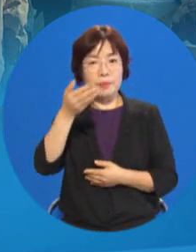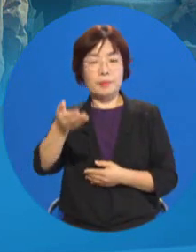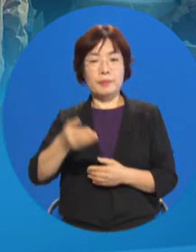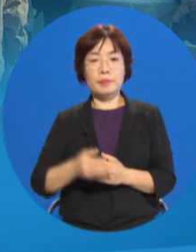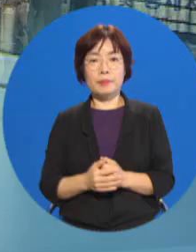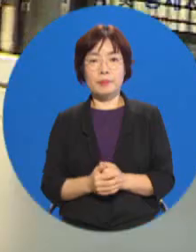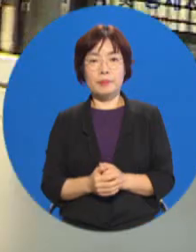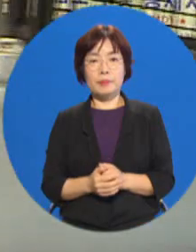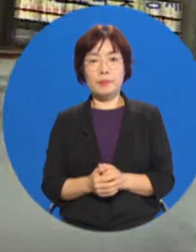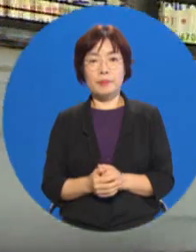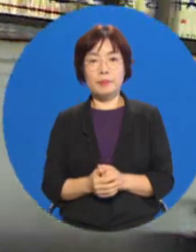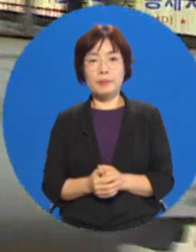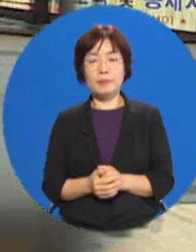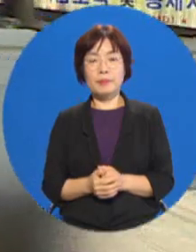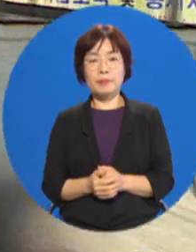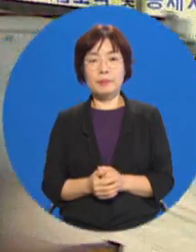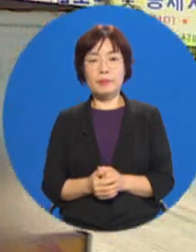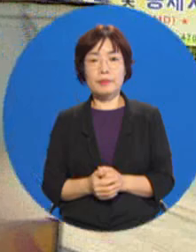취재했습니다.